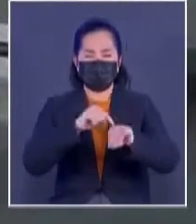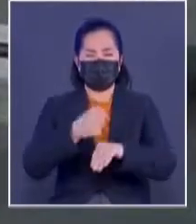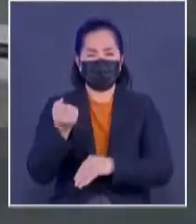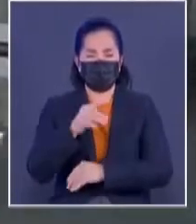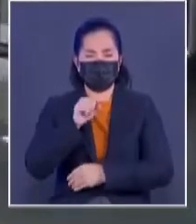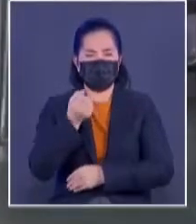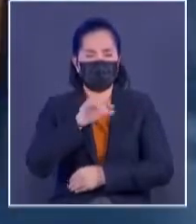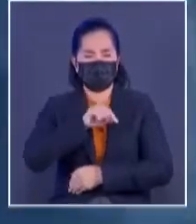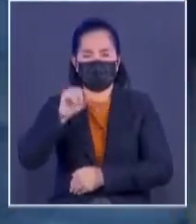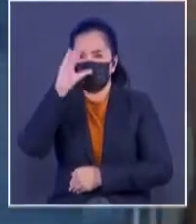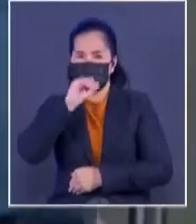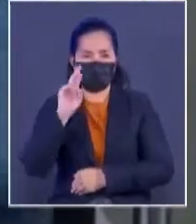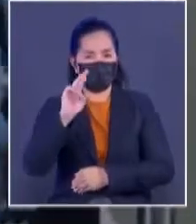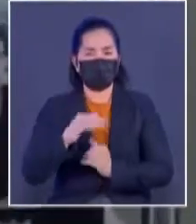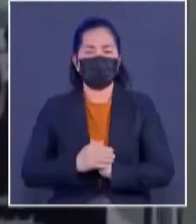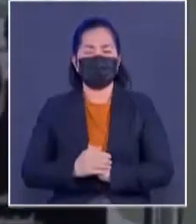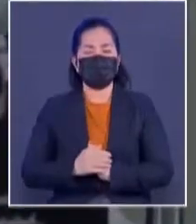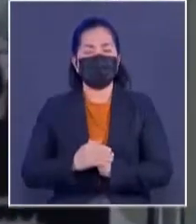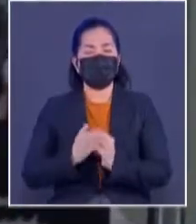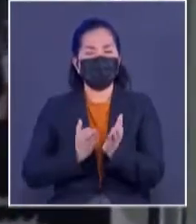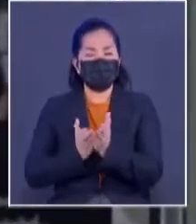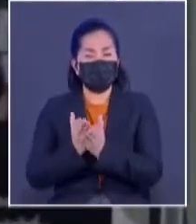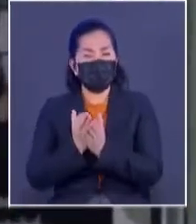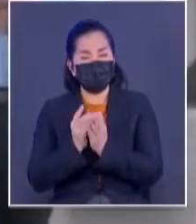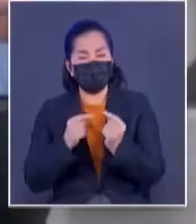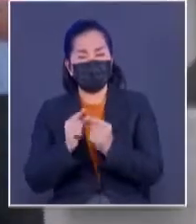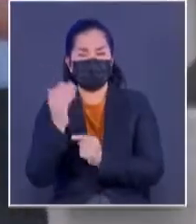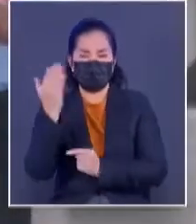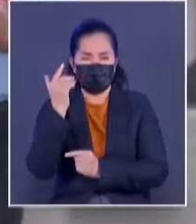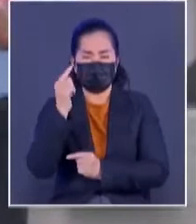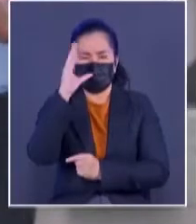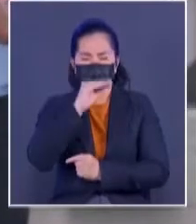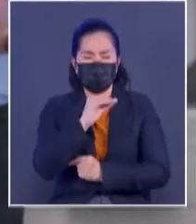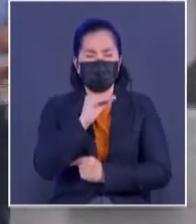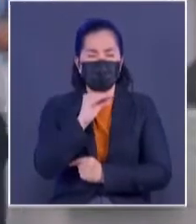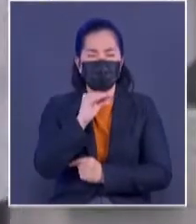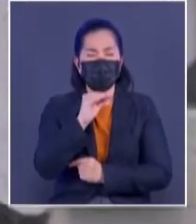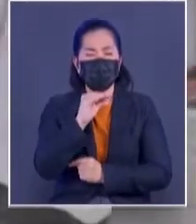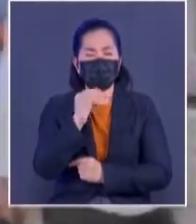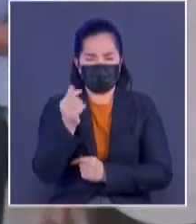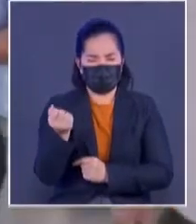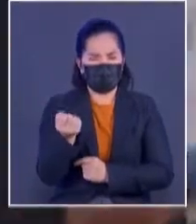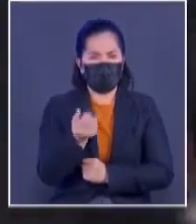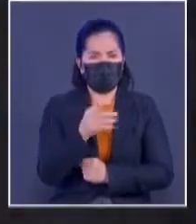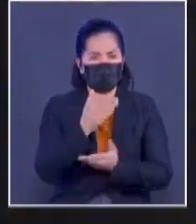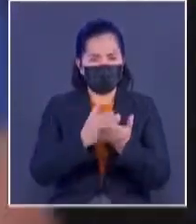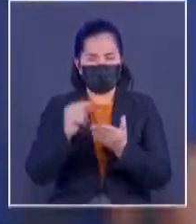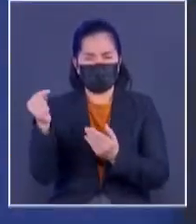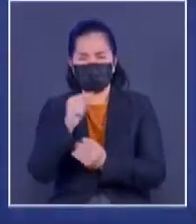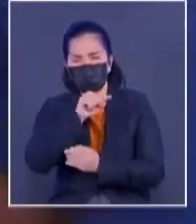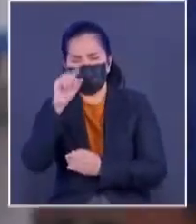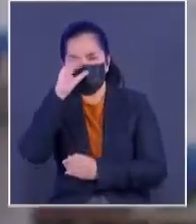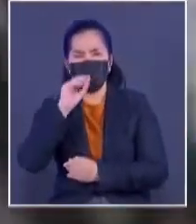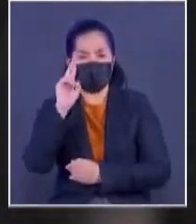ไปจนถึงเที่ยงคืนนะครับสายสีลม 5:30 ไปจนถึงเที่ยงคืนยกเว้นสายสุขุมวิทครับสถานีสำโรงถึงสถานีเคหะและสถ